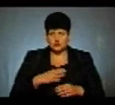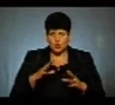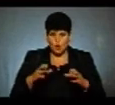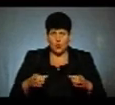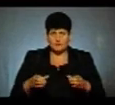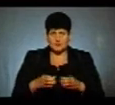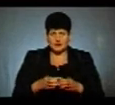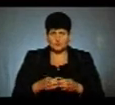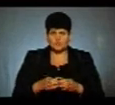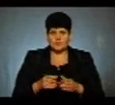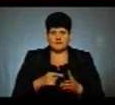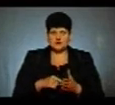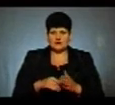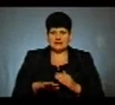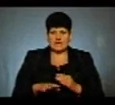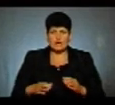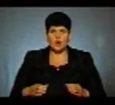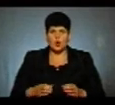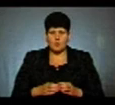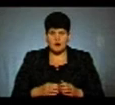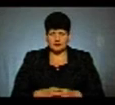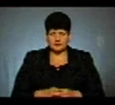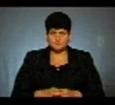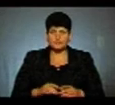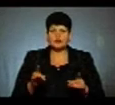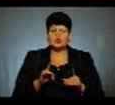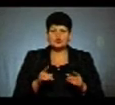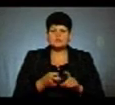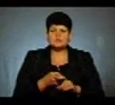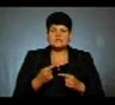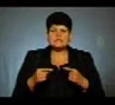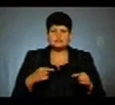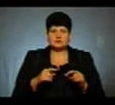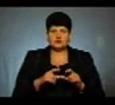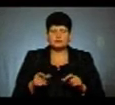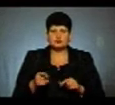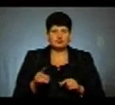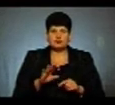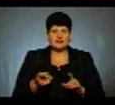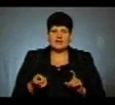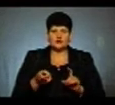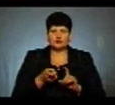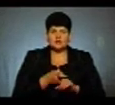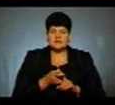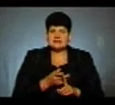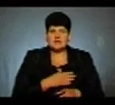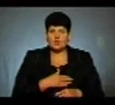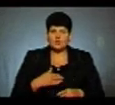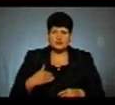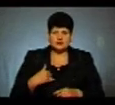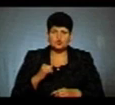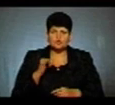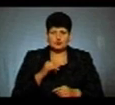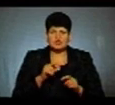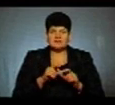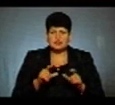об'єднаної міської територіальної громади. І все-таки, що стосовно інших шкіл Тернополя, чому вони не долучилися і не захотіли, щоб в них в закладі